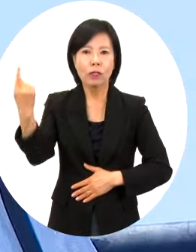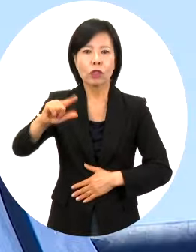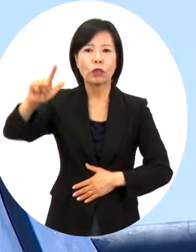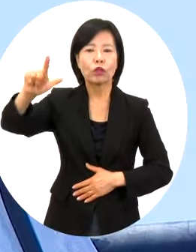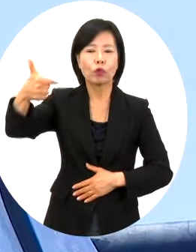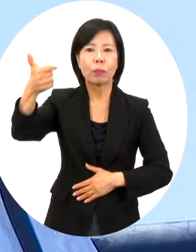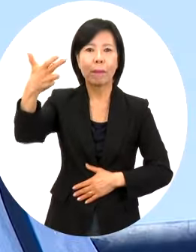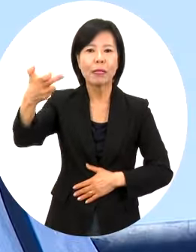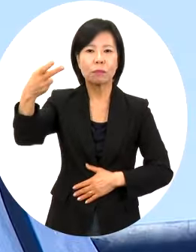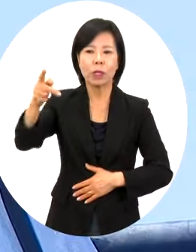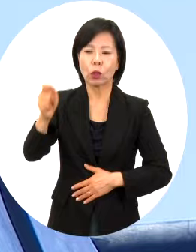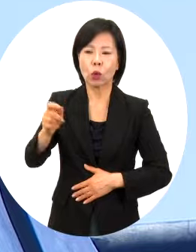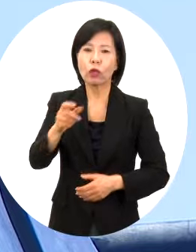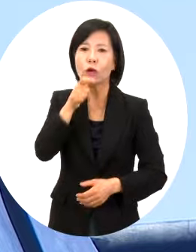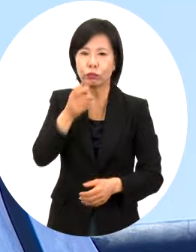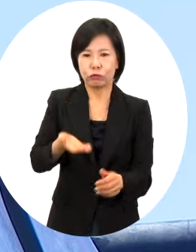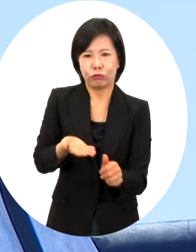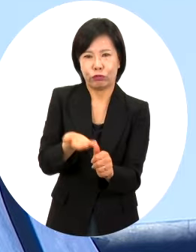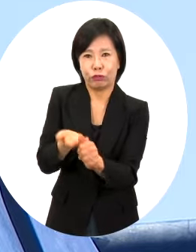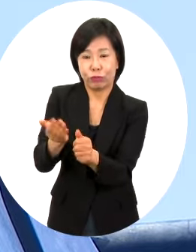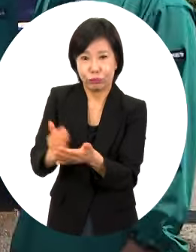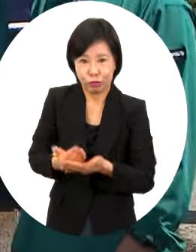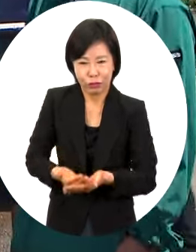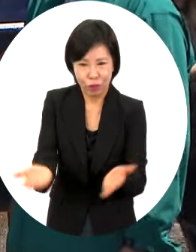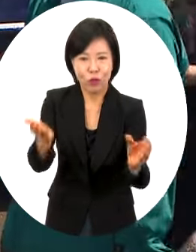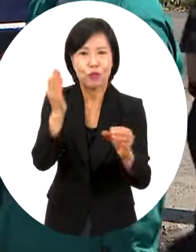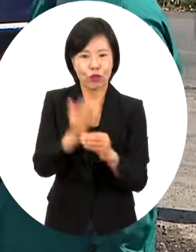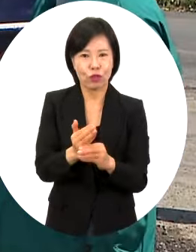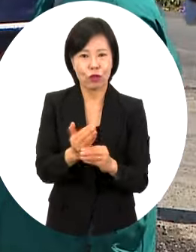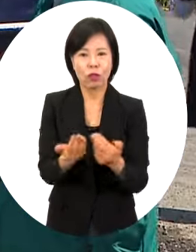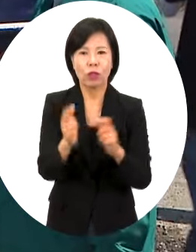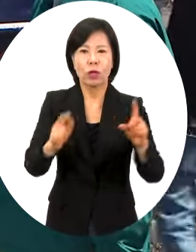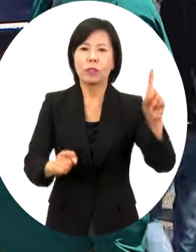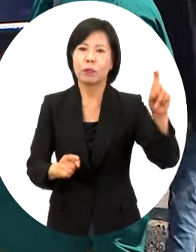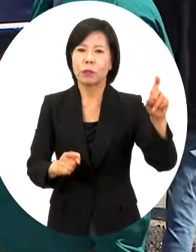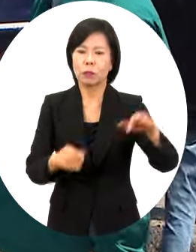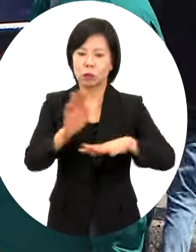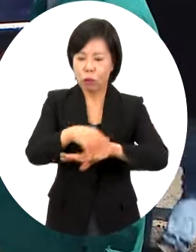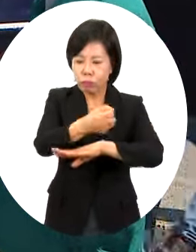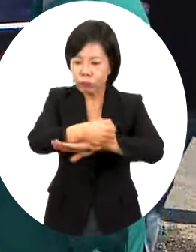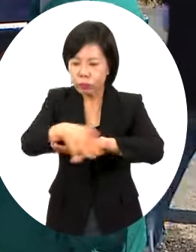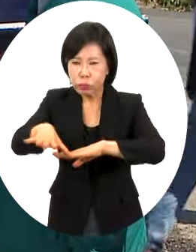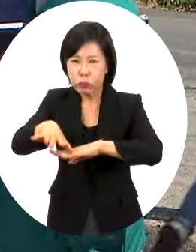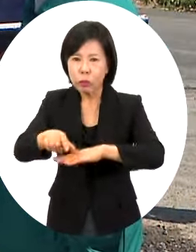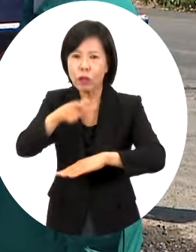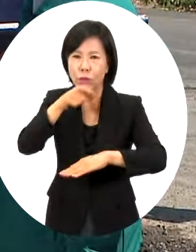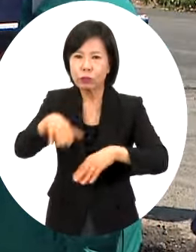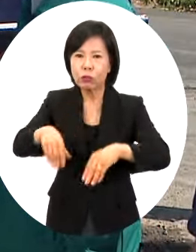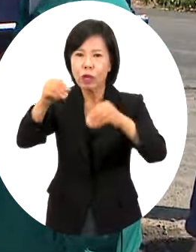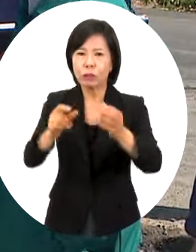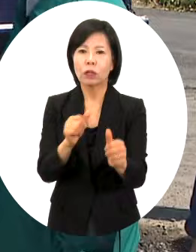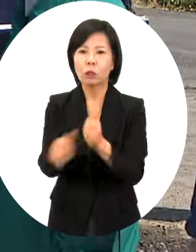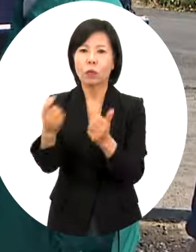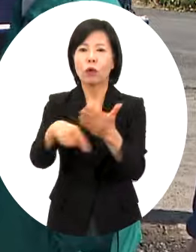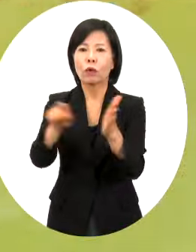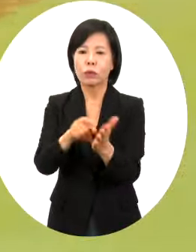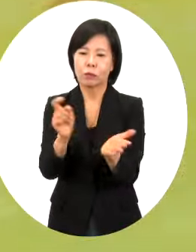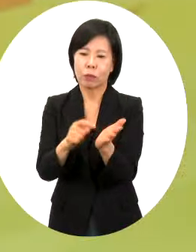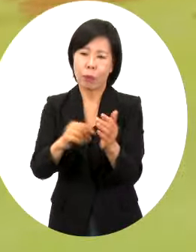걸쳐 총 1,682톤의 용수를 지원했습니다. 제주도는 11일 농작물 가뭄 극복을